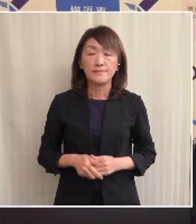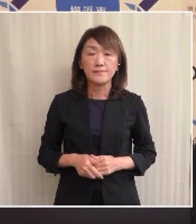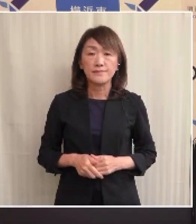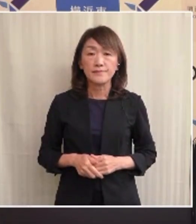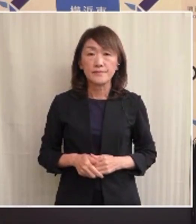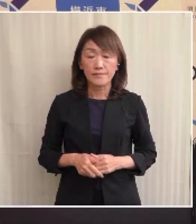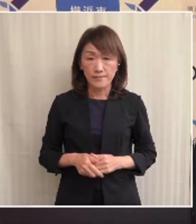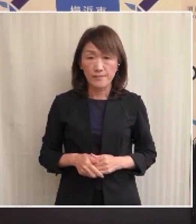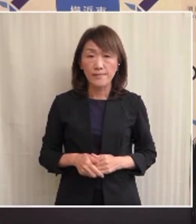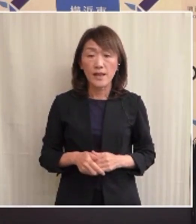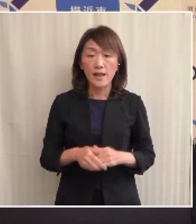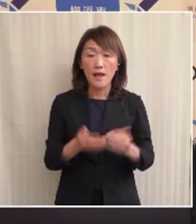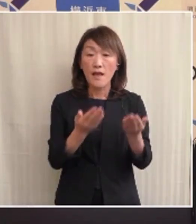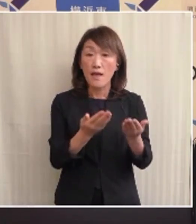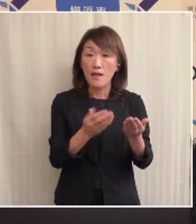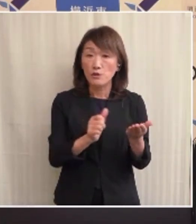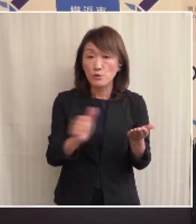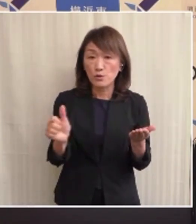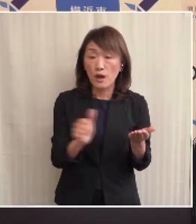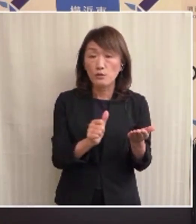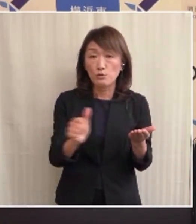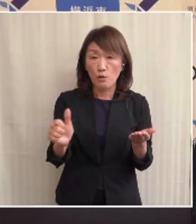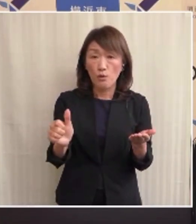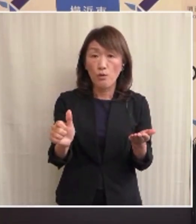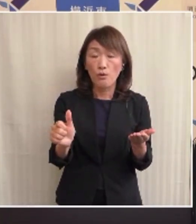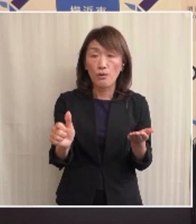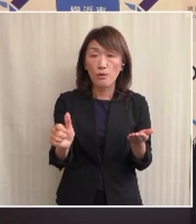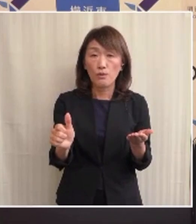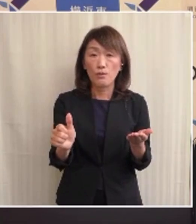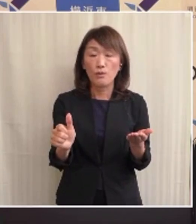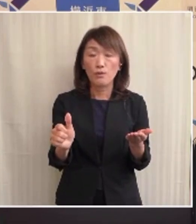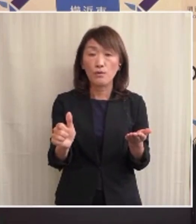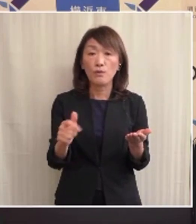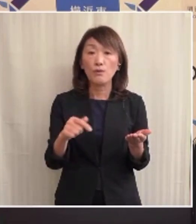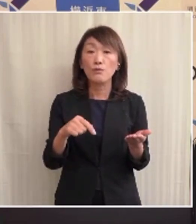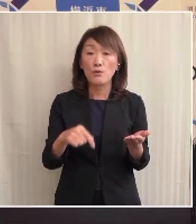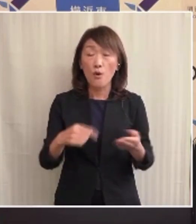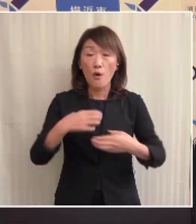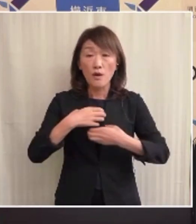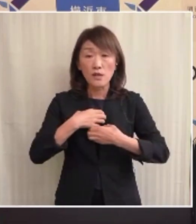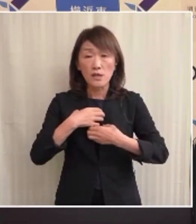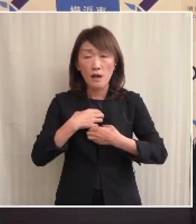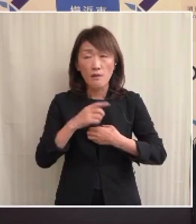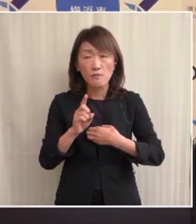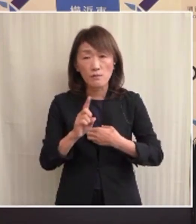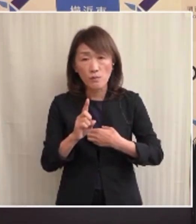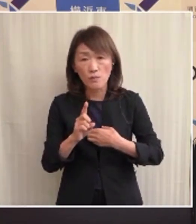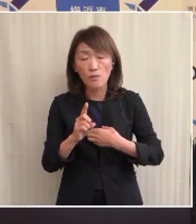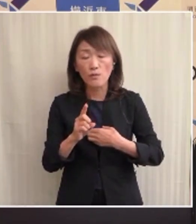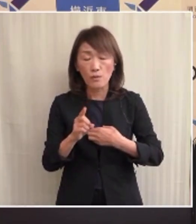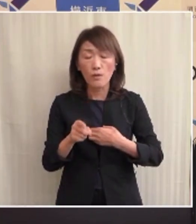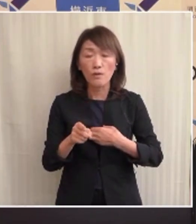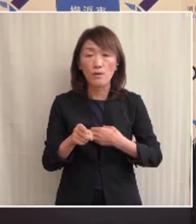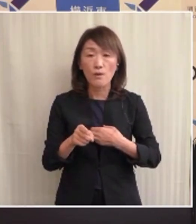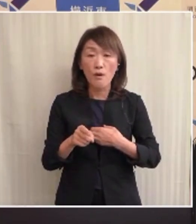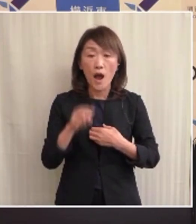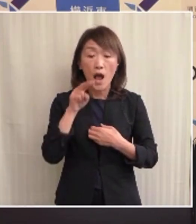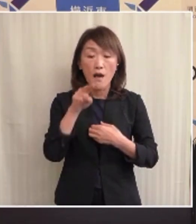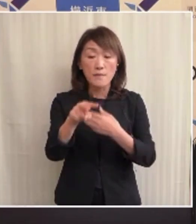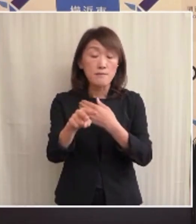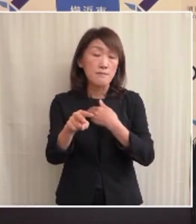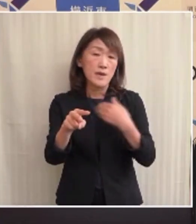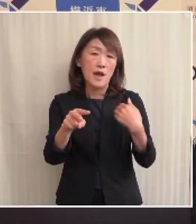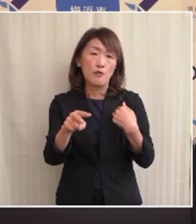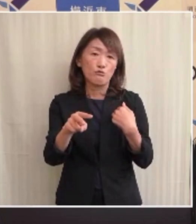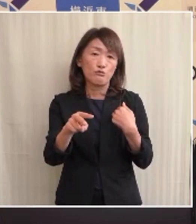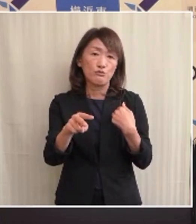でそれで全通学路のこう危険度に関して、まあ、見える化され